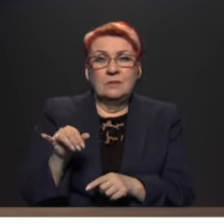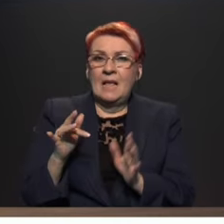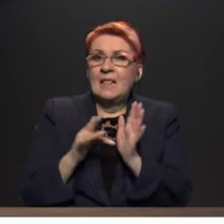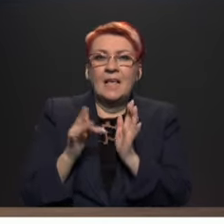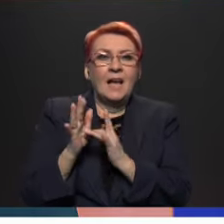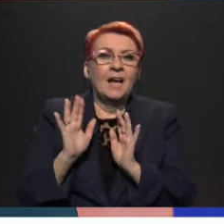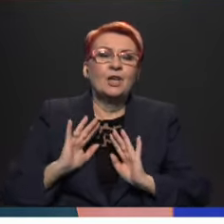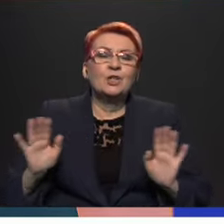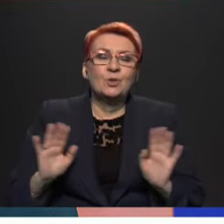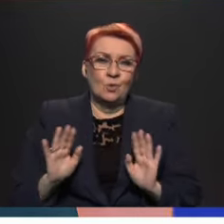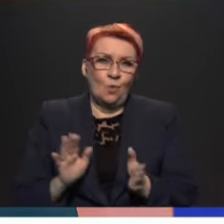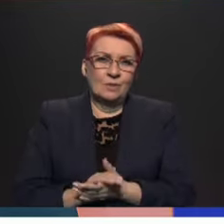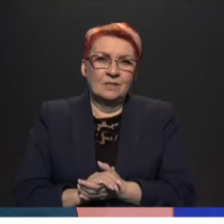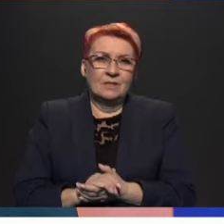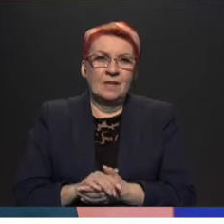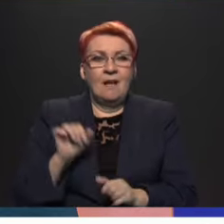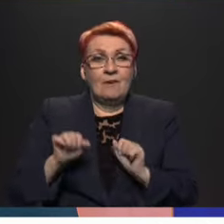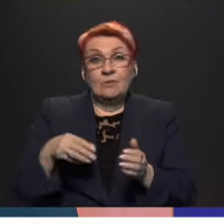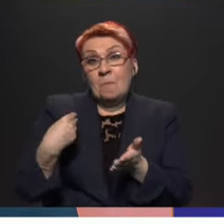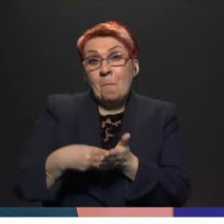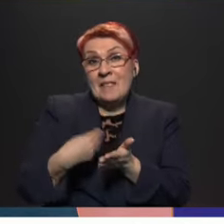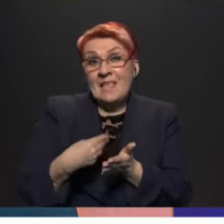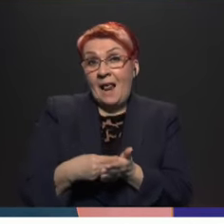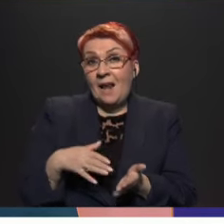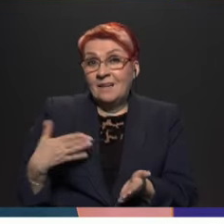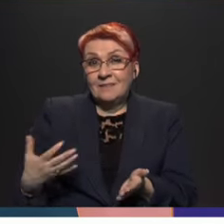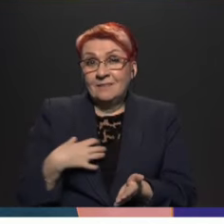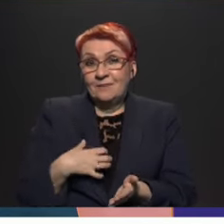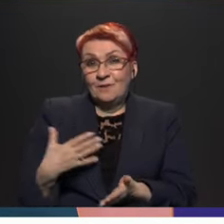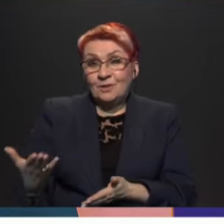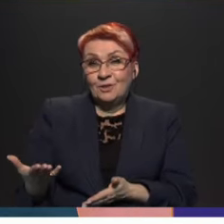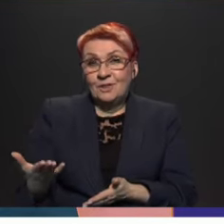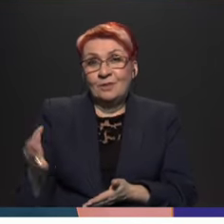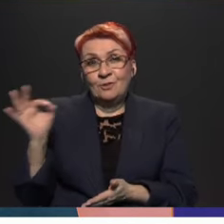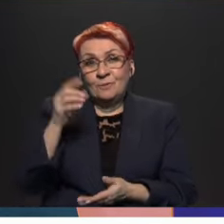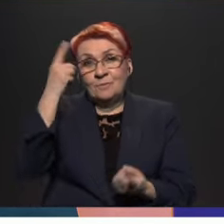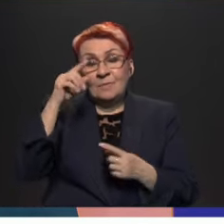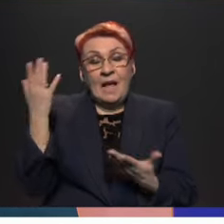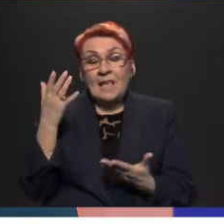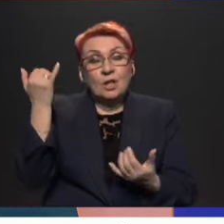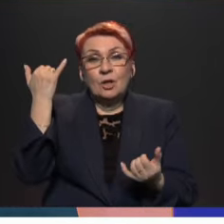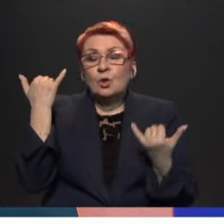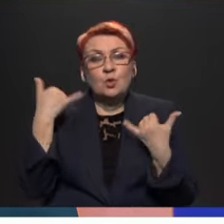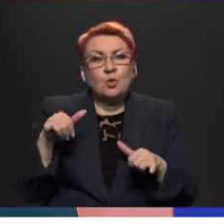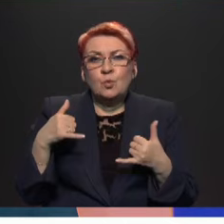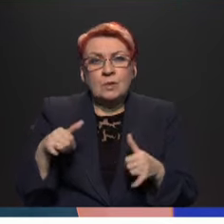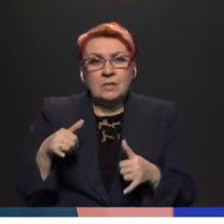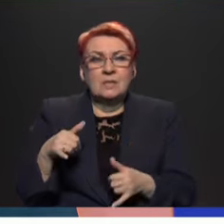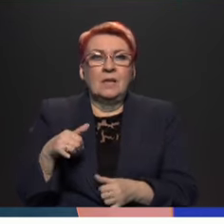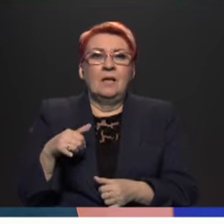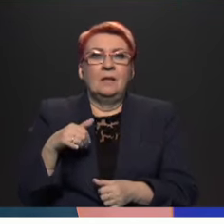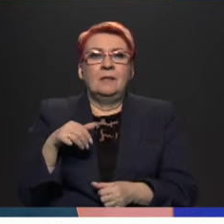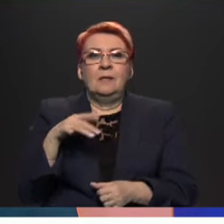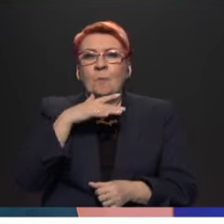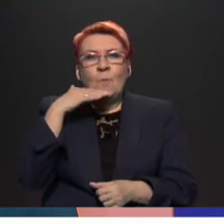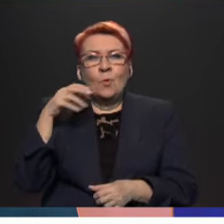а, возможно, материальная сторона. И они часто придумывают какие-то чудеса. Там много подставных